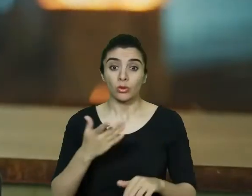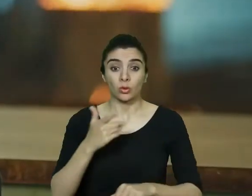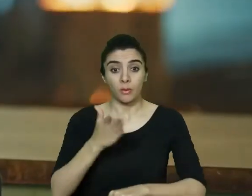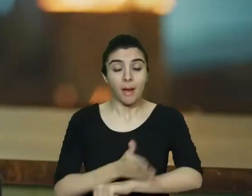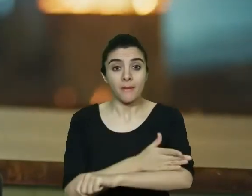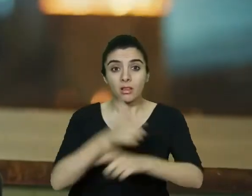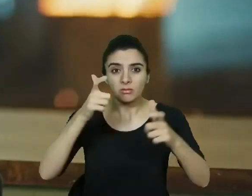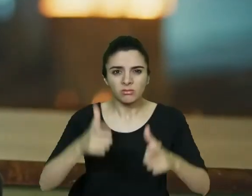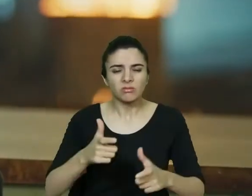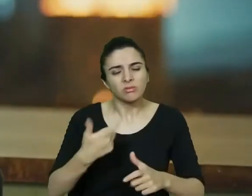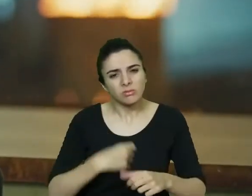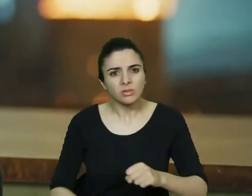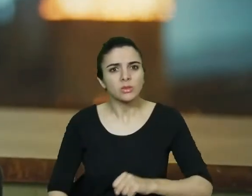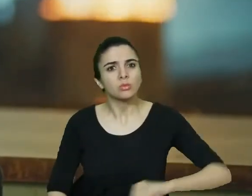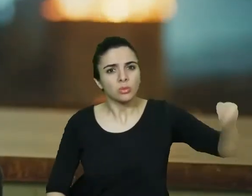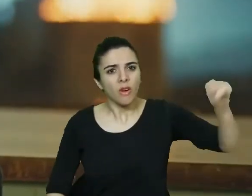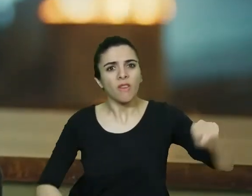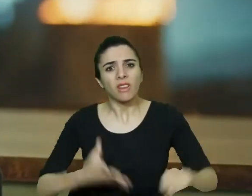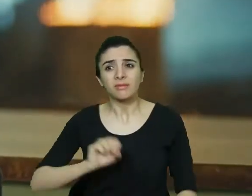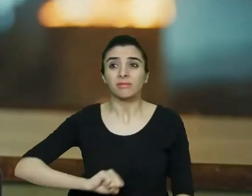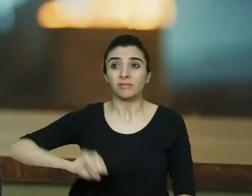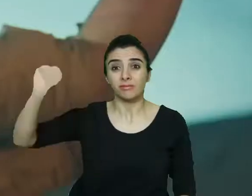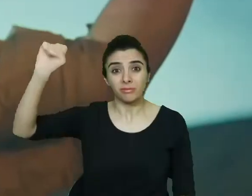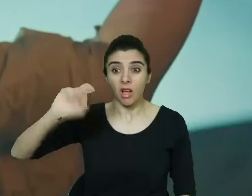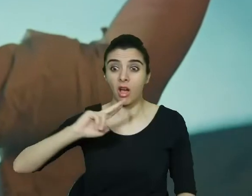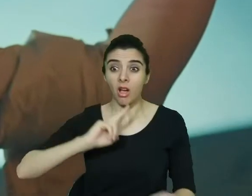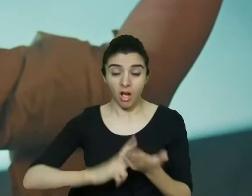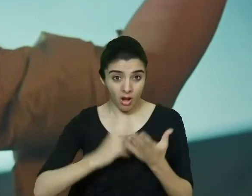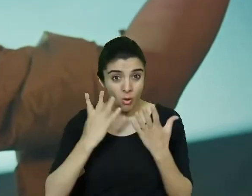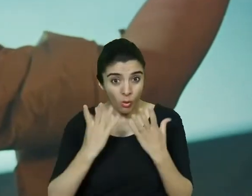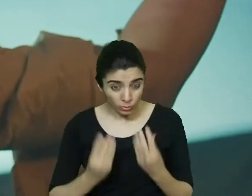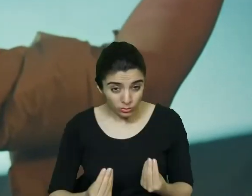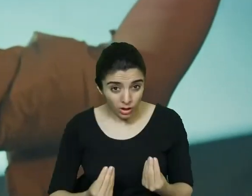memlekete komünizm ya da şeriat gelecekse de